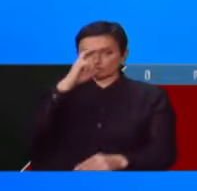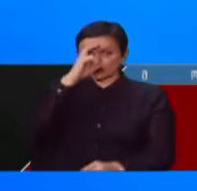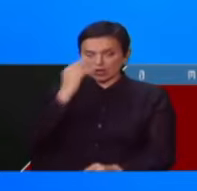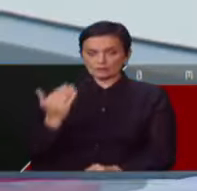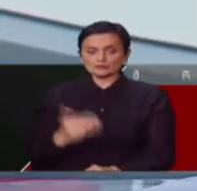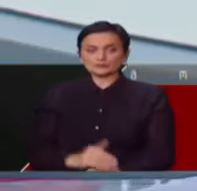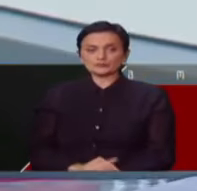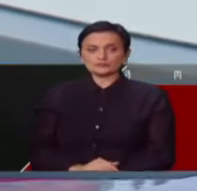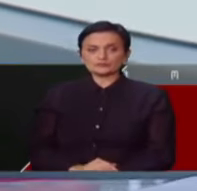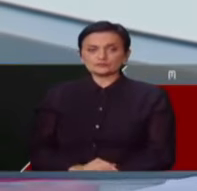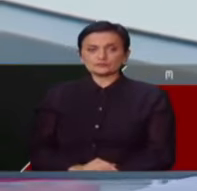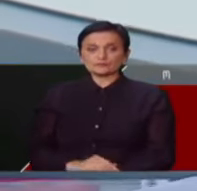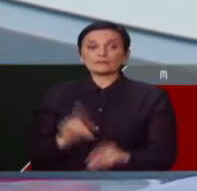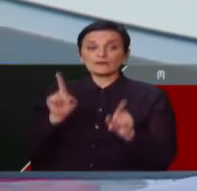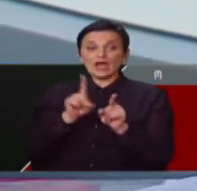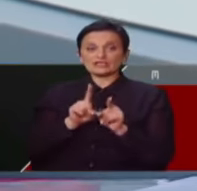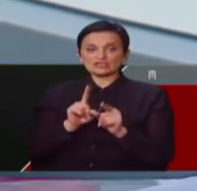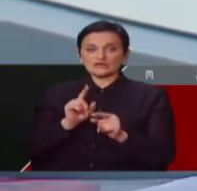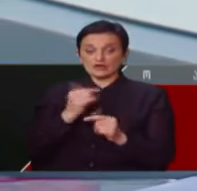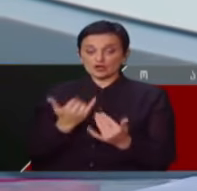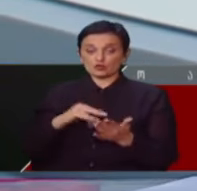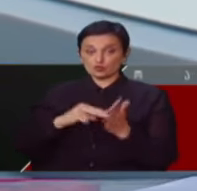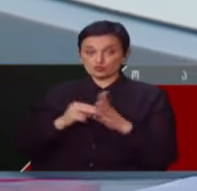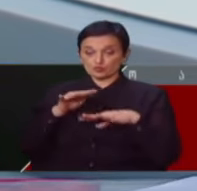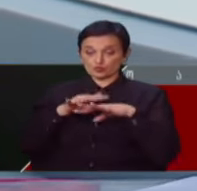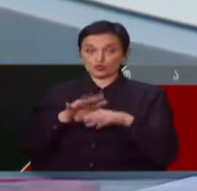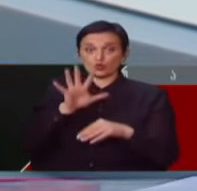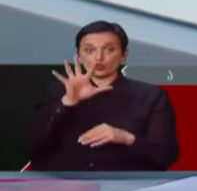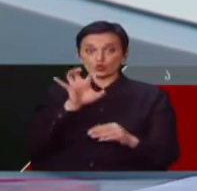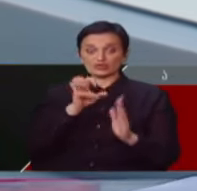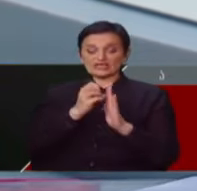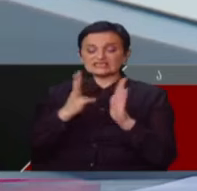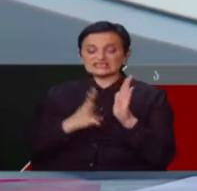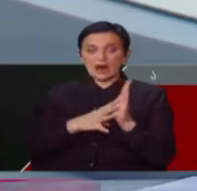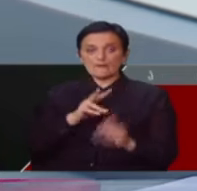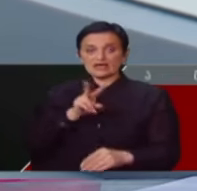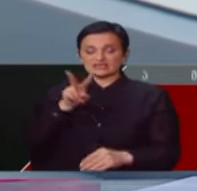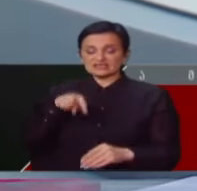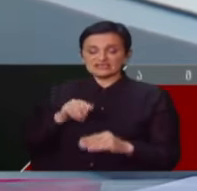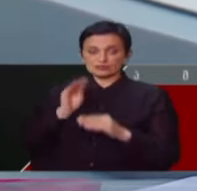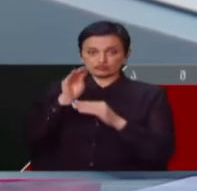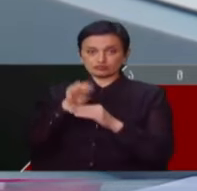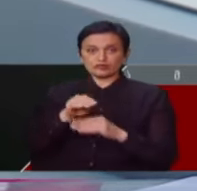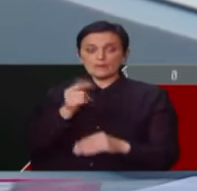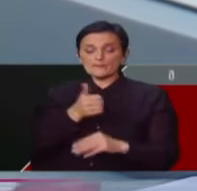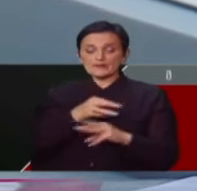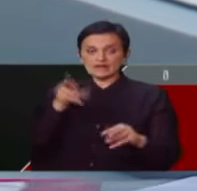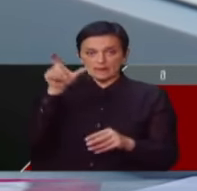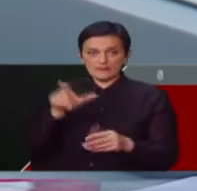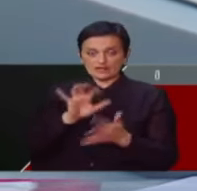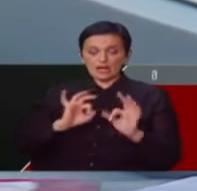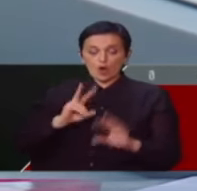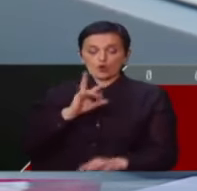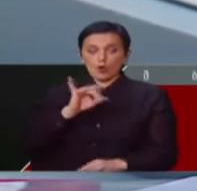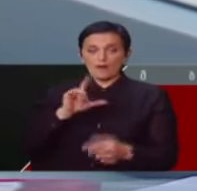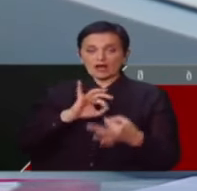სახელმწიფოებისთვის. ასევე გაიზრდება წლევანდელი ბიუჯეტი 519 მილიონი ლარით. ეს კიდევ ერთი განცხადება, რომელიც გააკეთა პრემიერ-მინისტრმა.